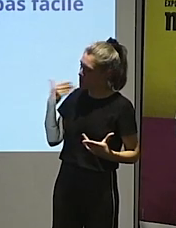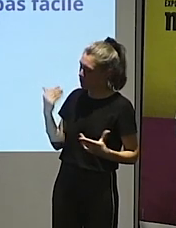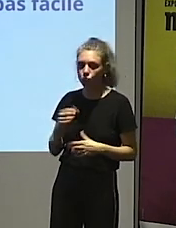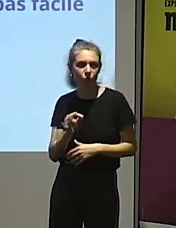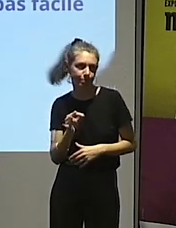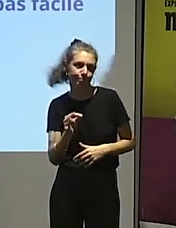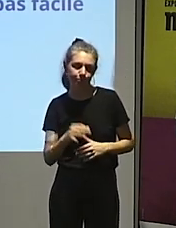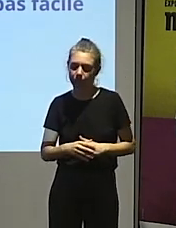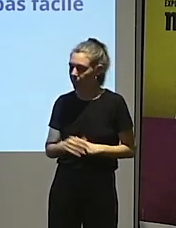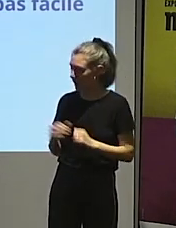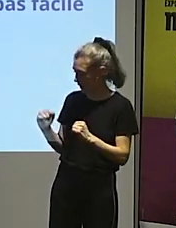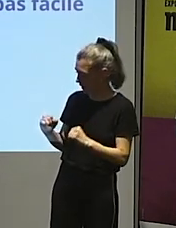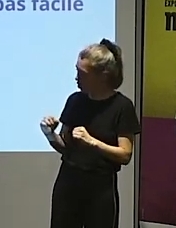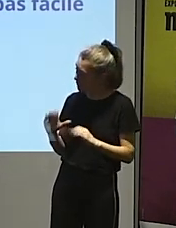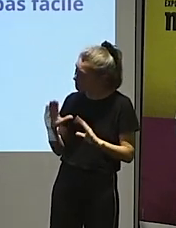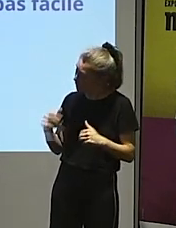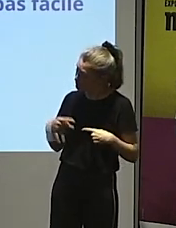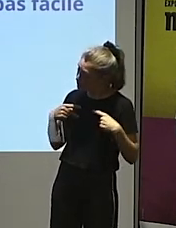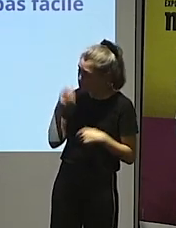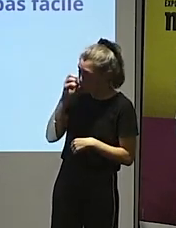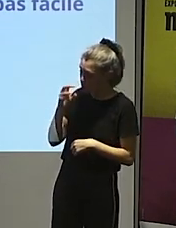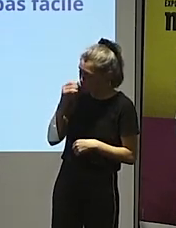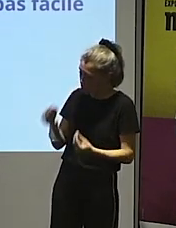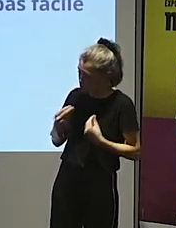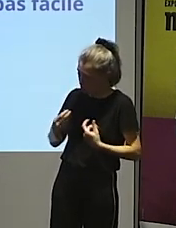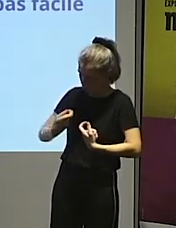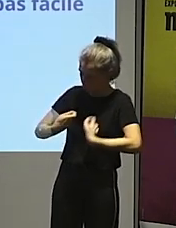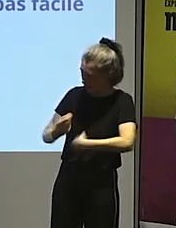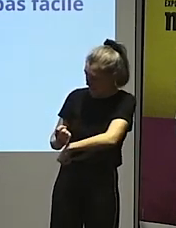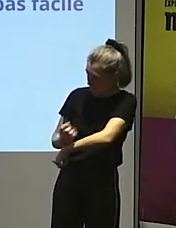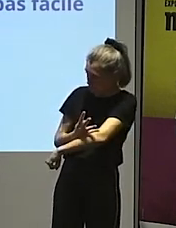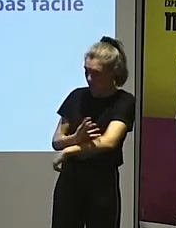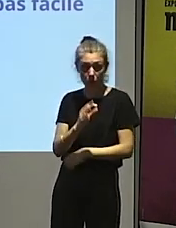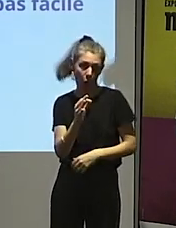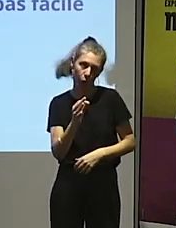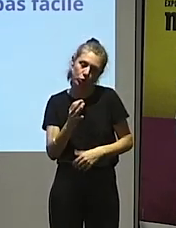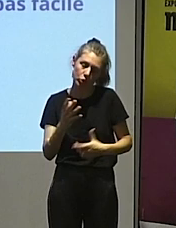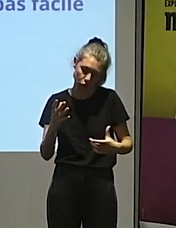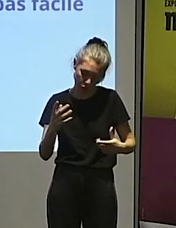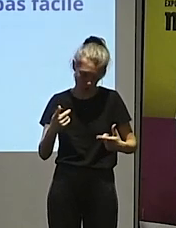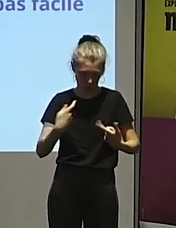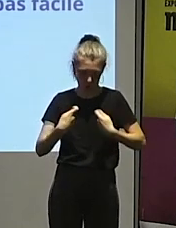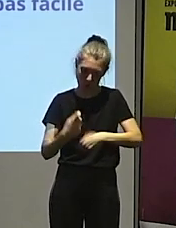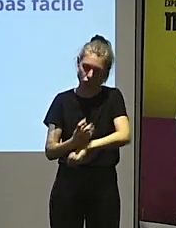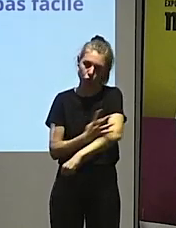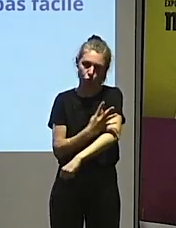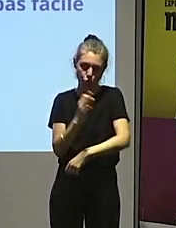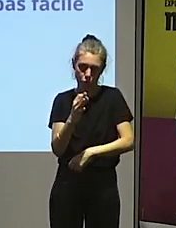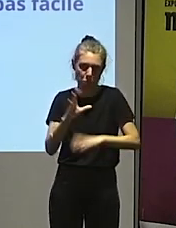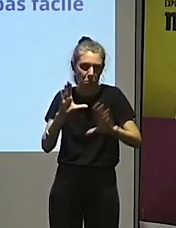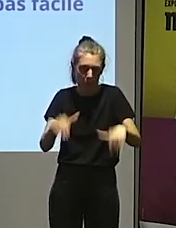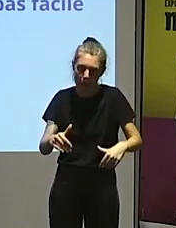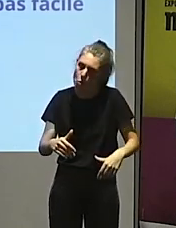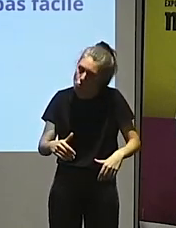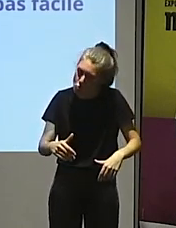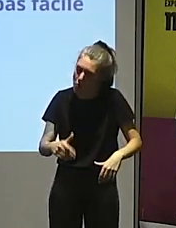D'accord. Même dans la vie de tous les jours, ça te permet de gérer tes émotions ? Bah, ça me permet de gérer des émotions, même que c'est